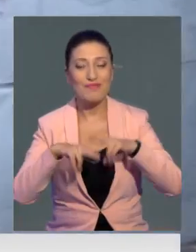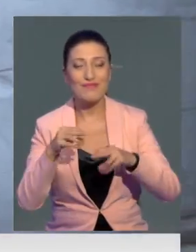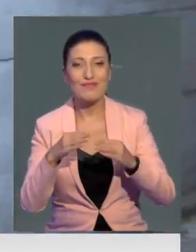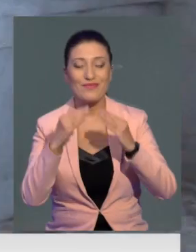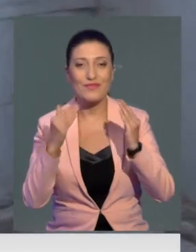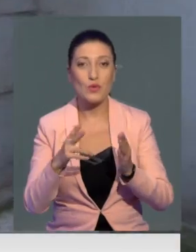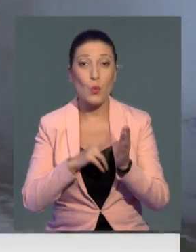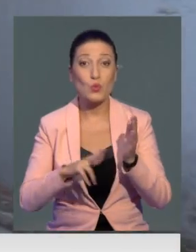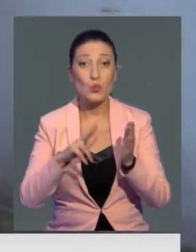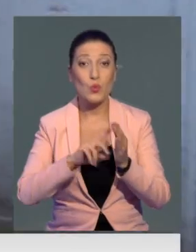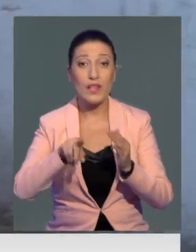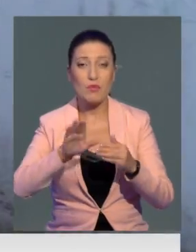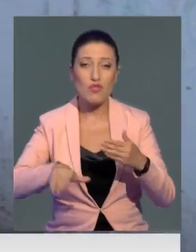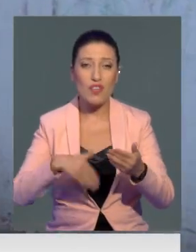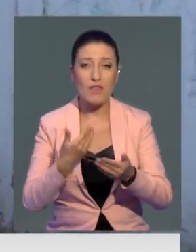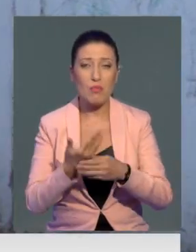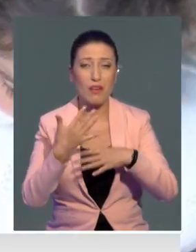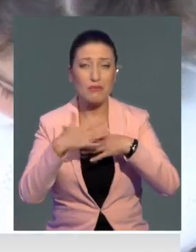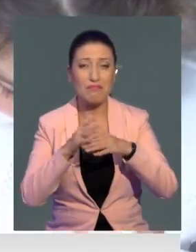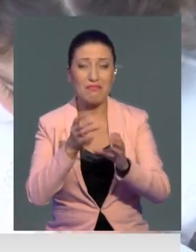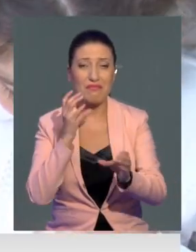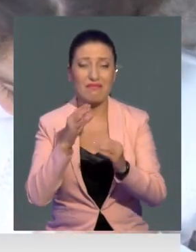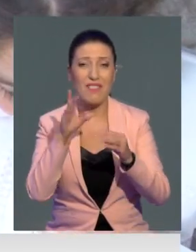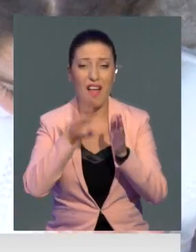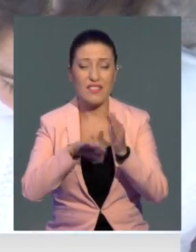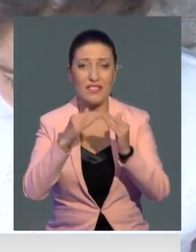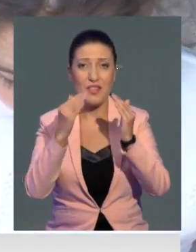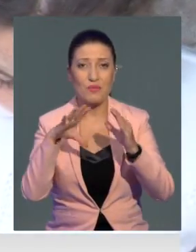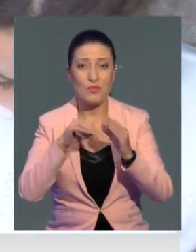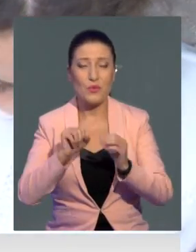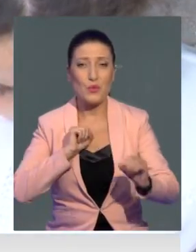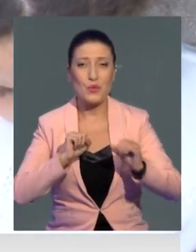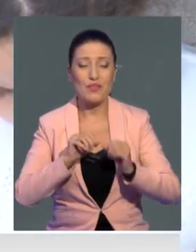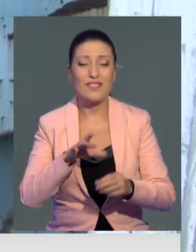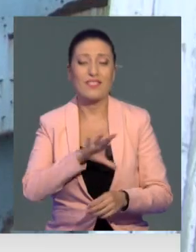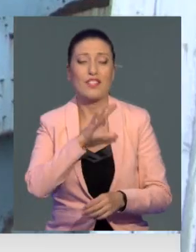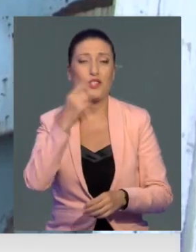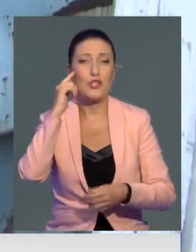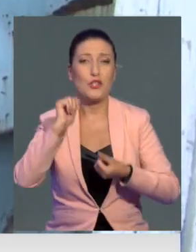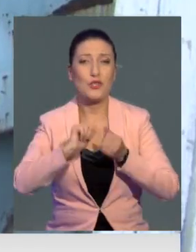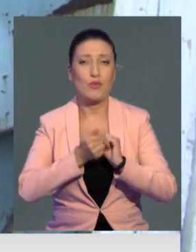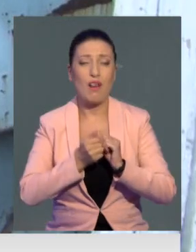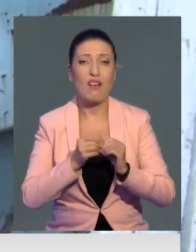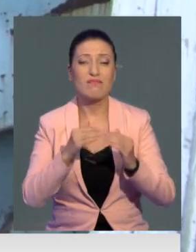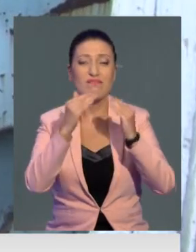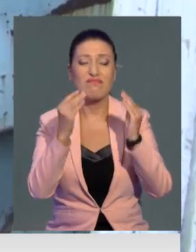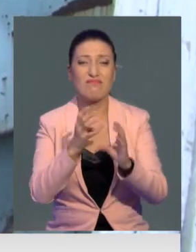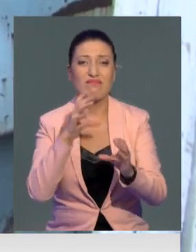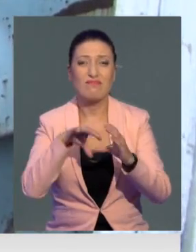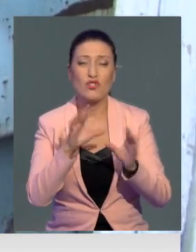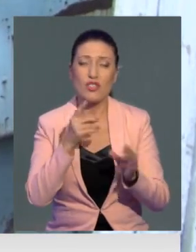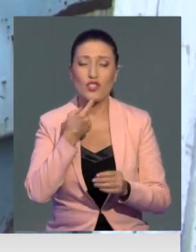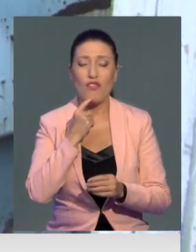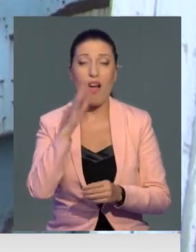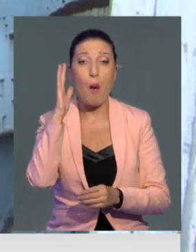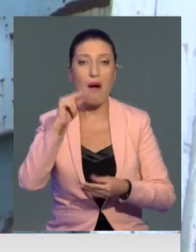88-ից այս կողմ տնակում լուսացրած գիշերները գյումրեցի այս ընտանիքն արդեն անցյալովը հիշում։ Ընդհանրապես տնակում շատ դժվար է ապագայի պլաններ